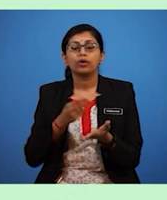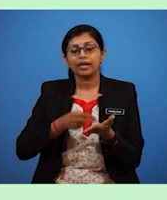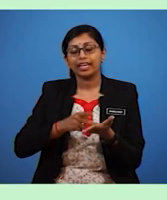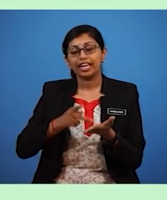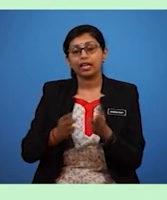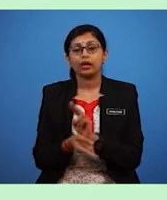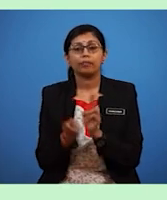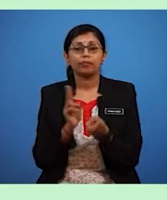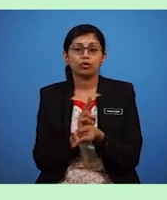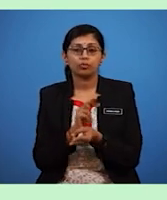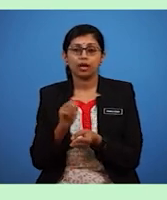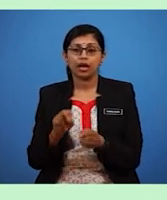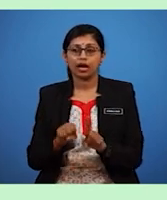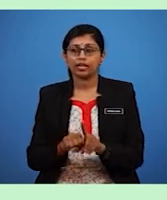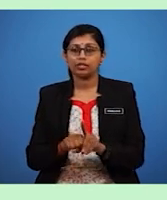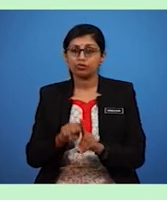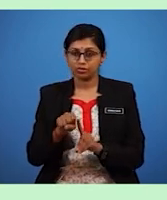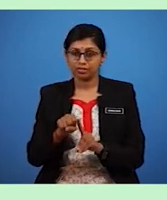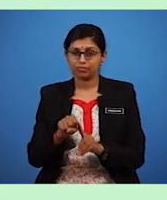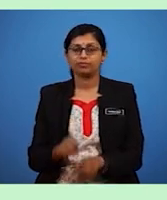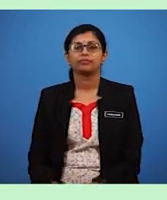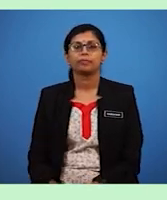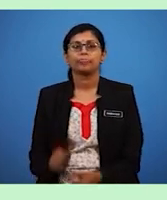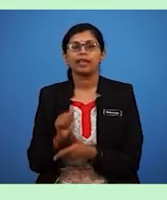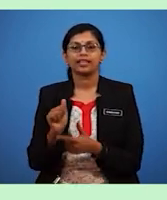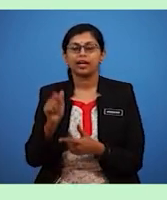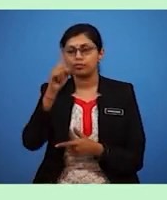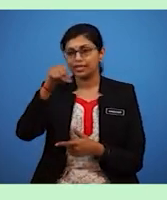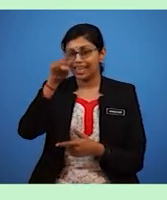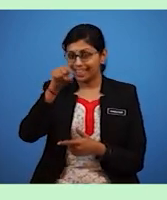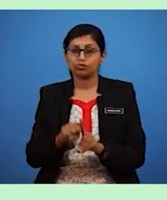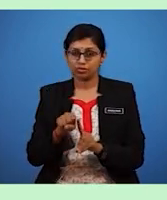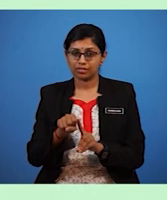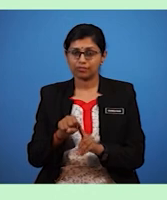perubahan suhu atau titar.